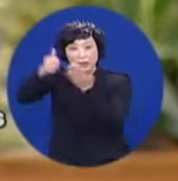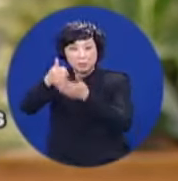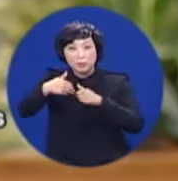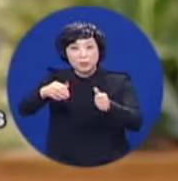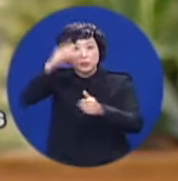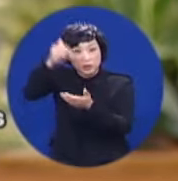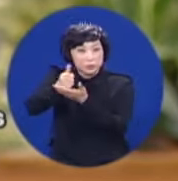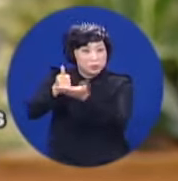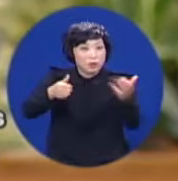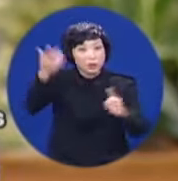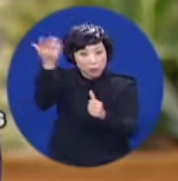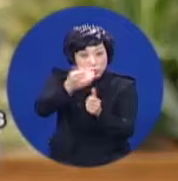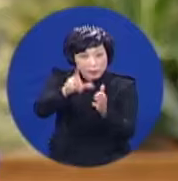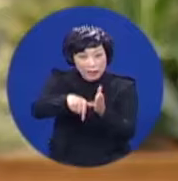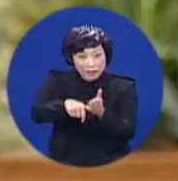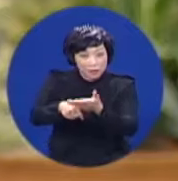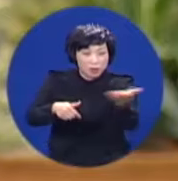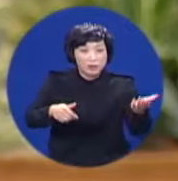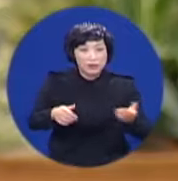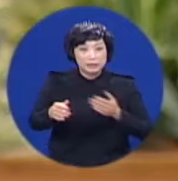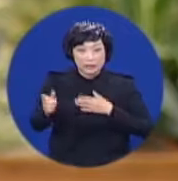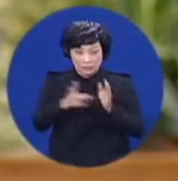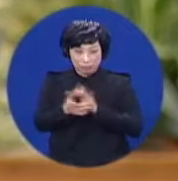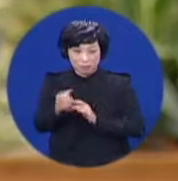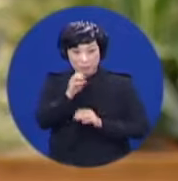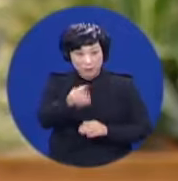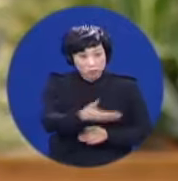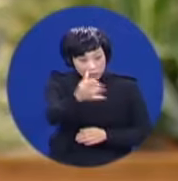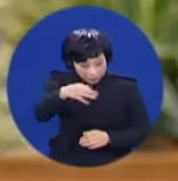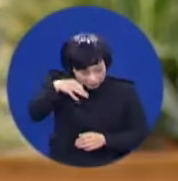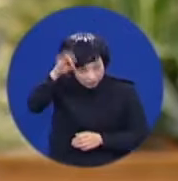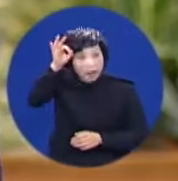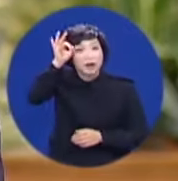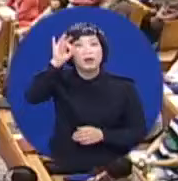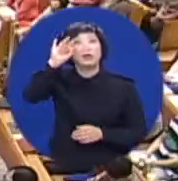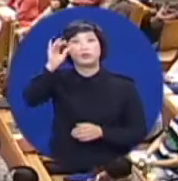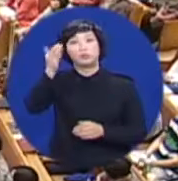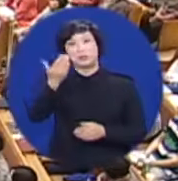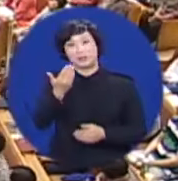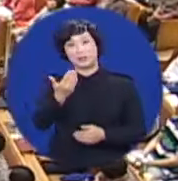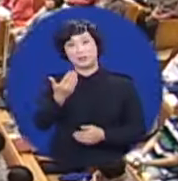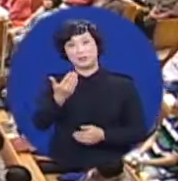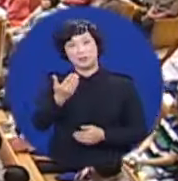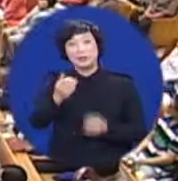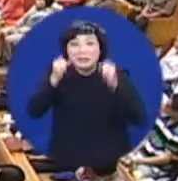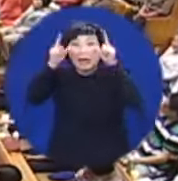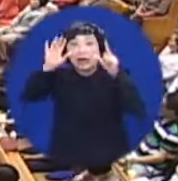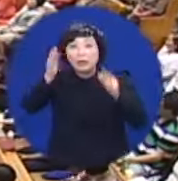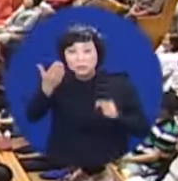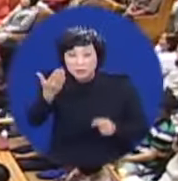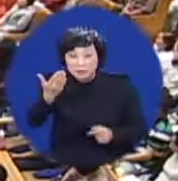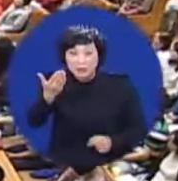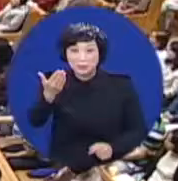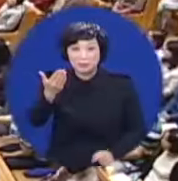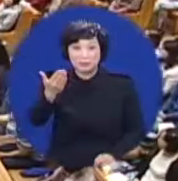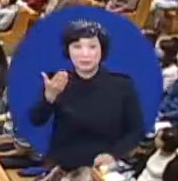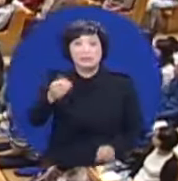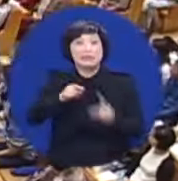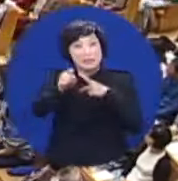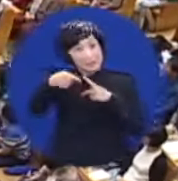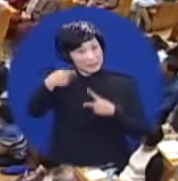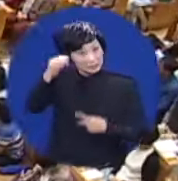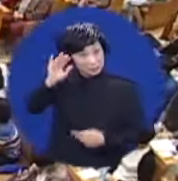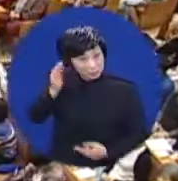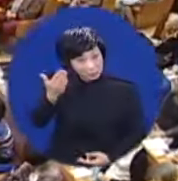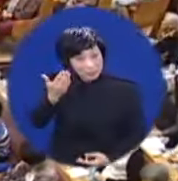오실 때 내가 말한 것이 생각나게 될 것이다. 깨닫게 될 것이다. 이해하게